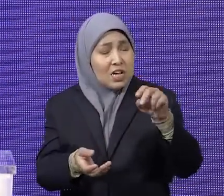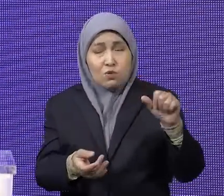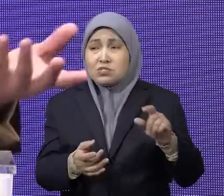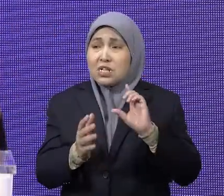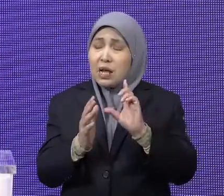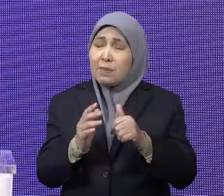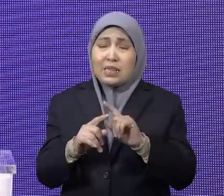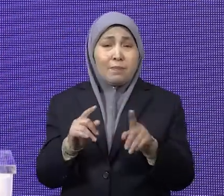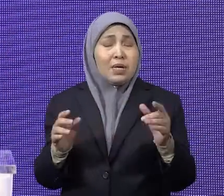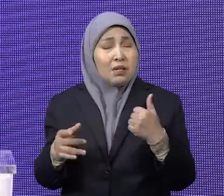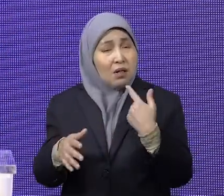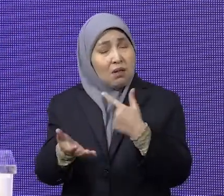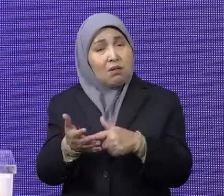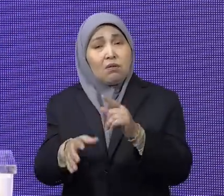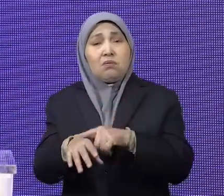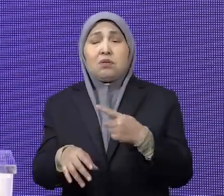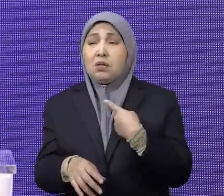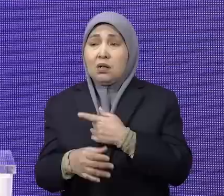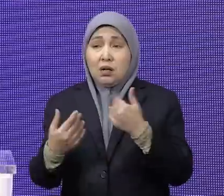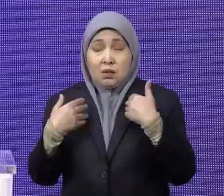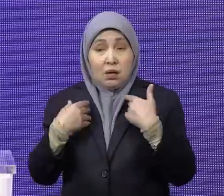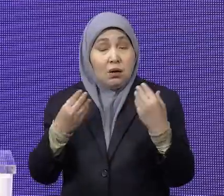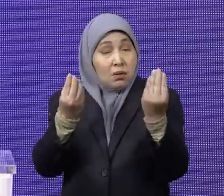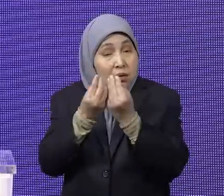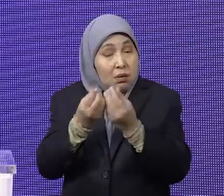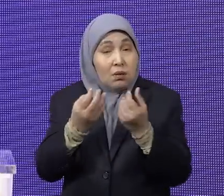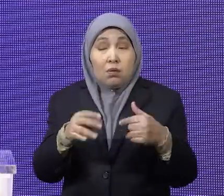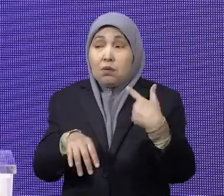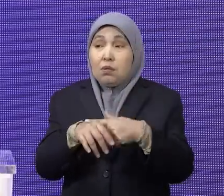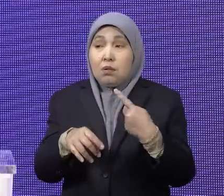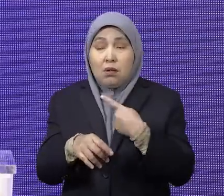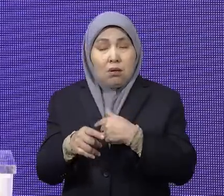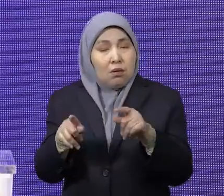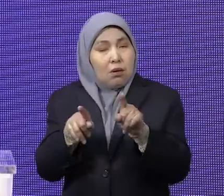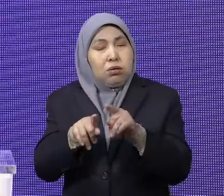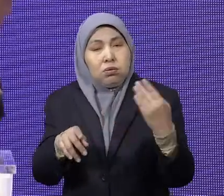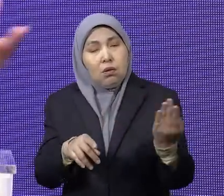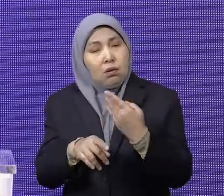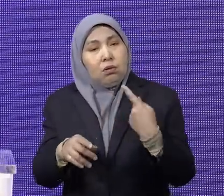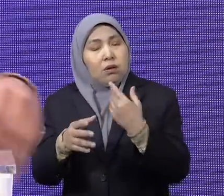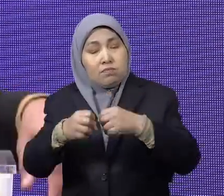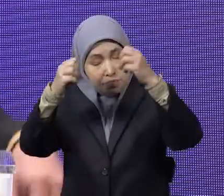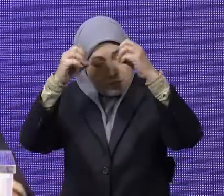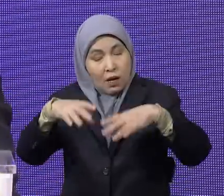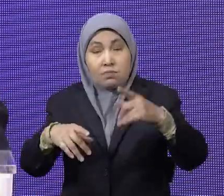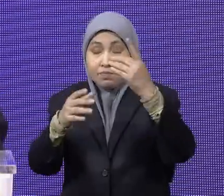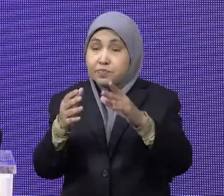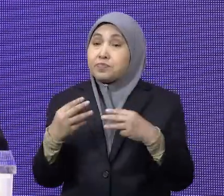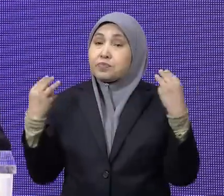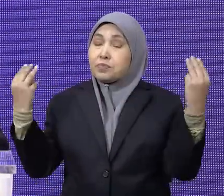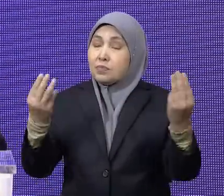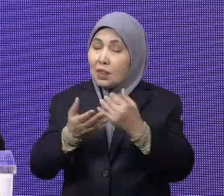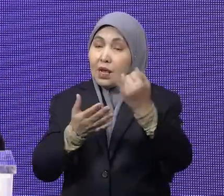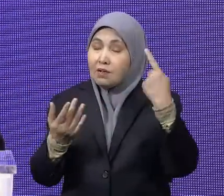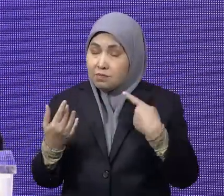nanti. Tapi apakan daya, inilah masa yang kita ada. Berbaki dalam beberapa waktu ni, seperti mana biasa kita nak dapatkan keberkatan untuk majlis ilmu yang